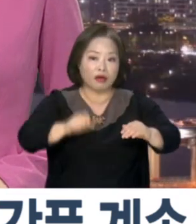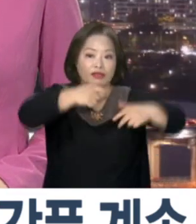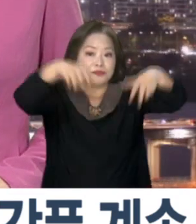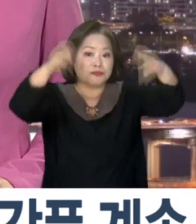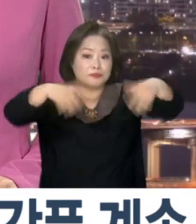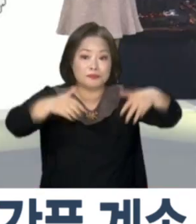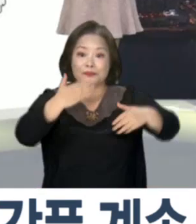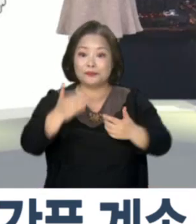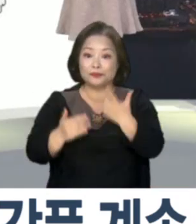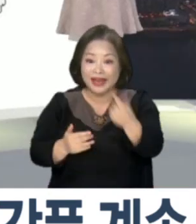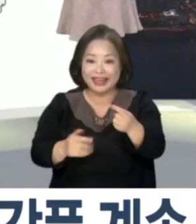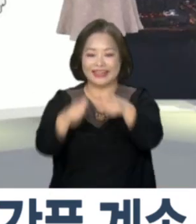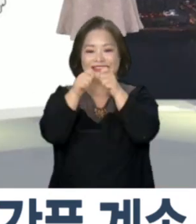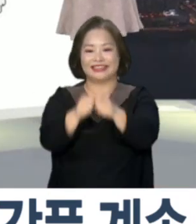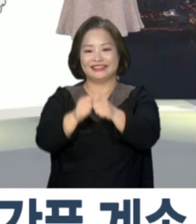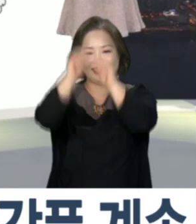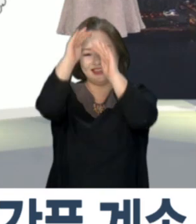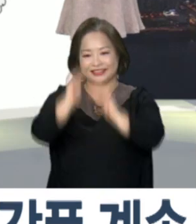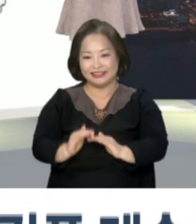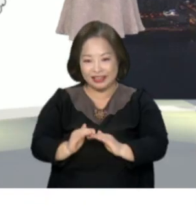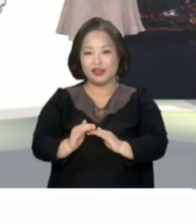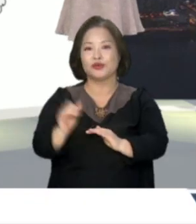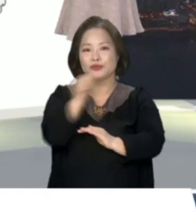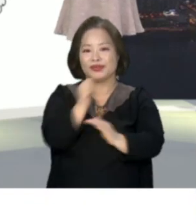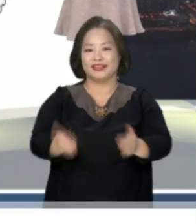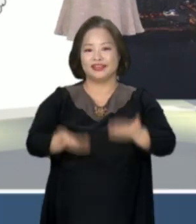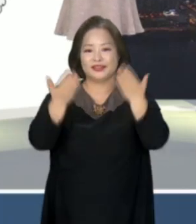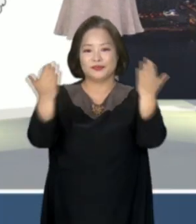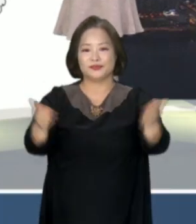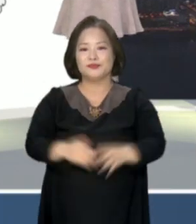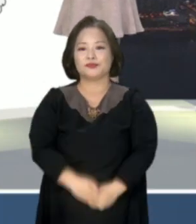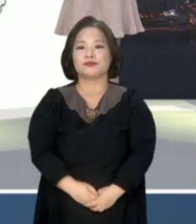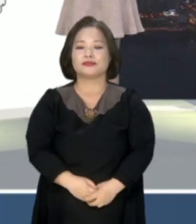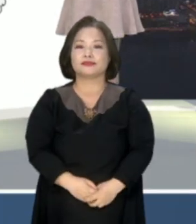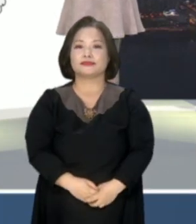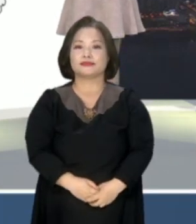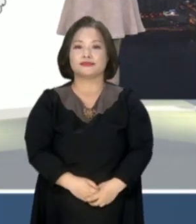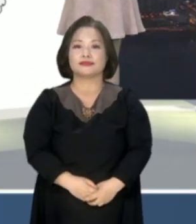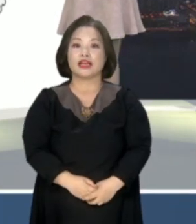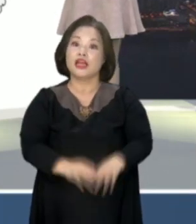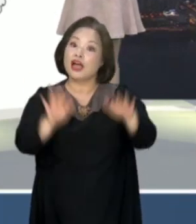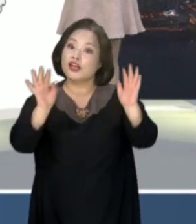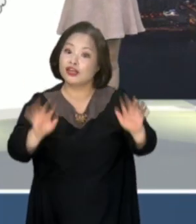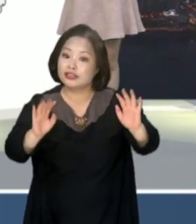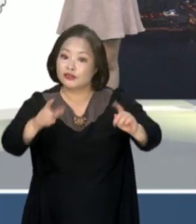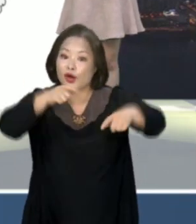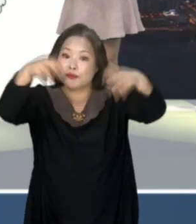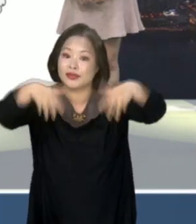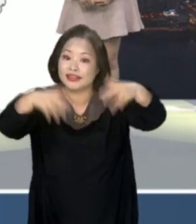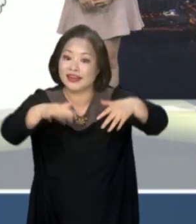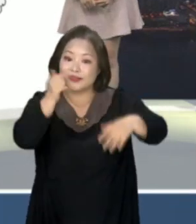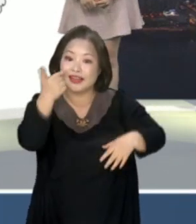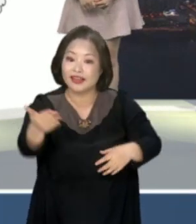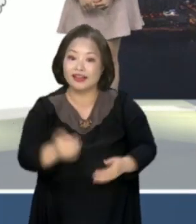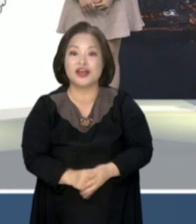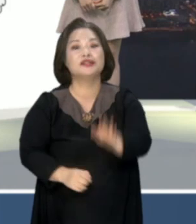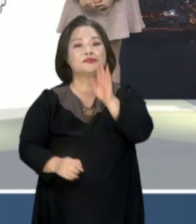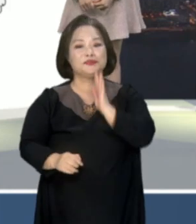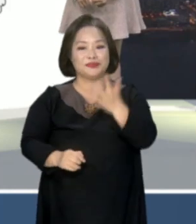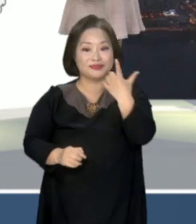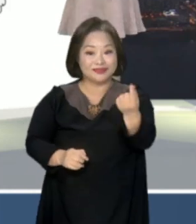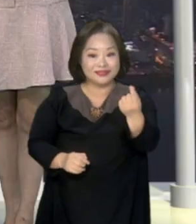더 이어질 텐데요 자세한 날씨는 기상 캐스터와 함께 알아보겠습니다 9번의 캐스터 지금도 비가 내리고 있나요네